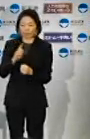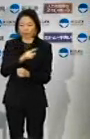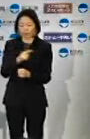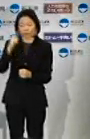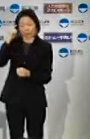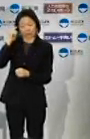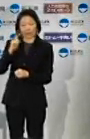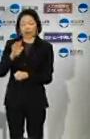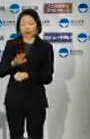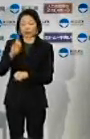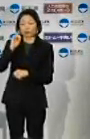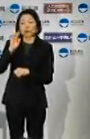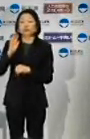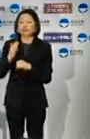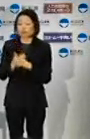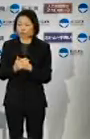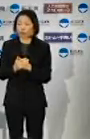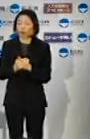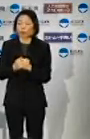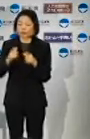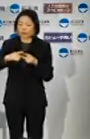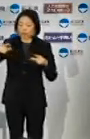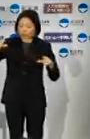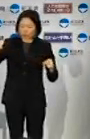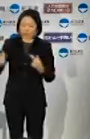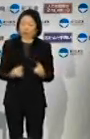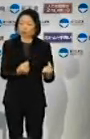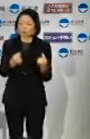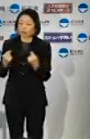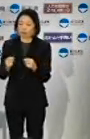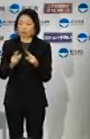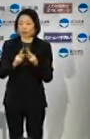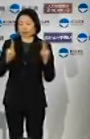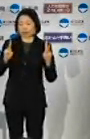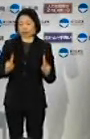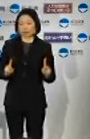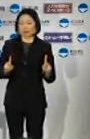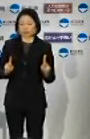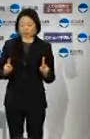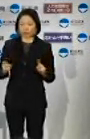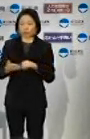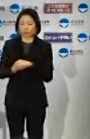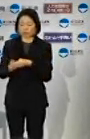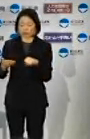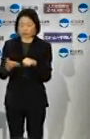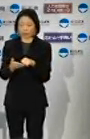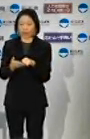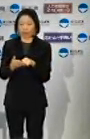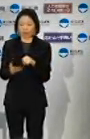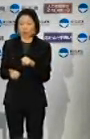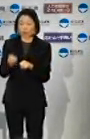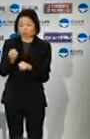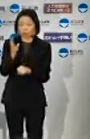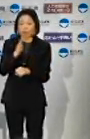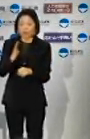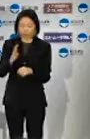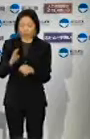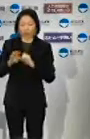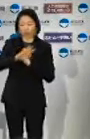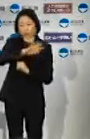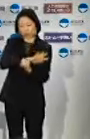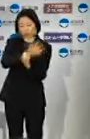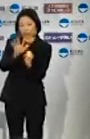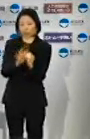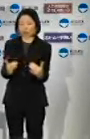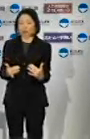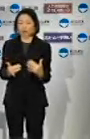あ、航路の維持も含めて全国で共通した課題なども離島は抱えている、現在コロナの影響で抱えていると思うんですが、まあ、何